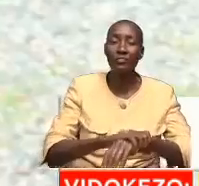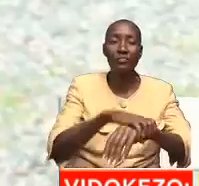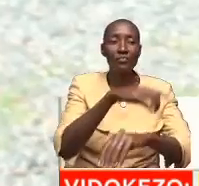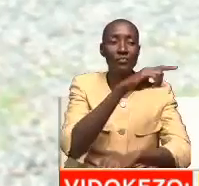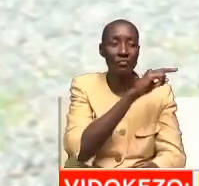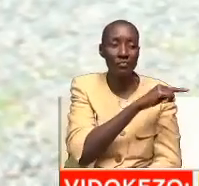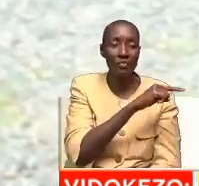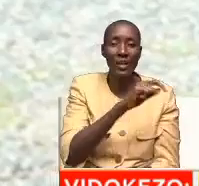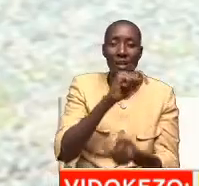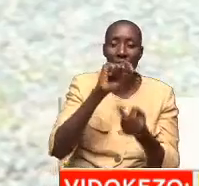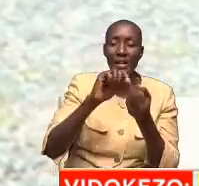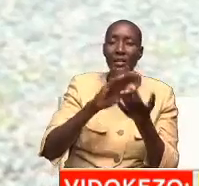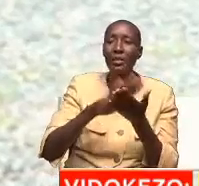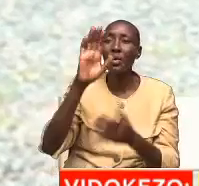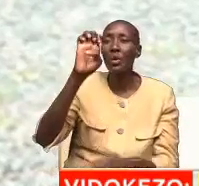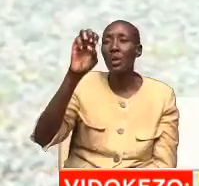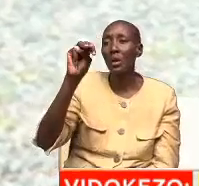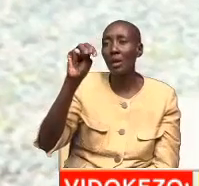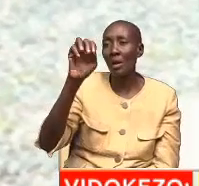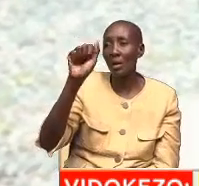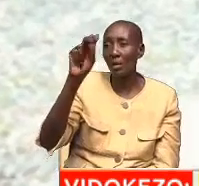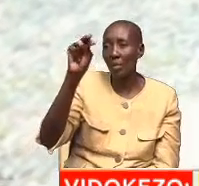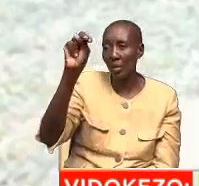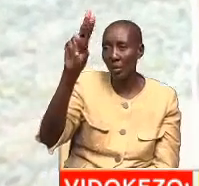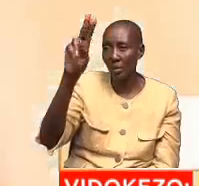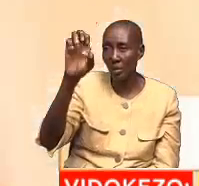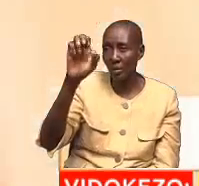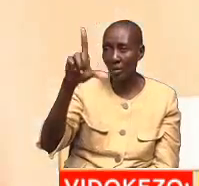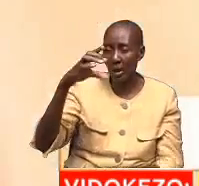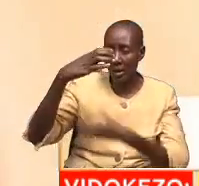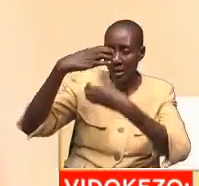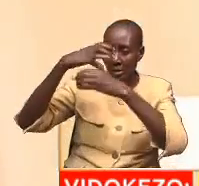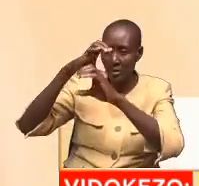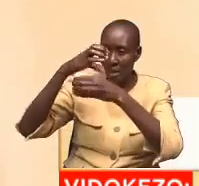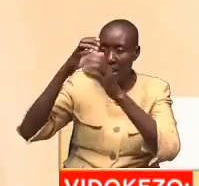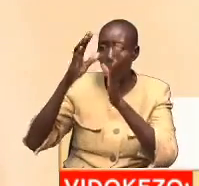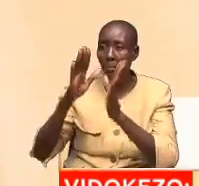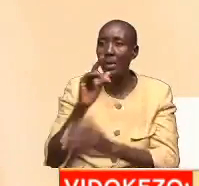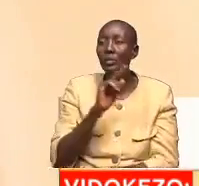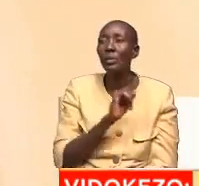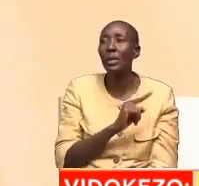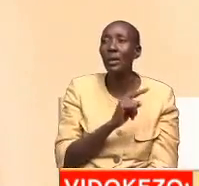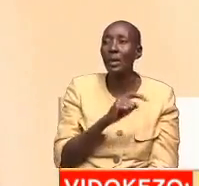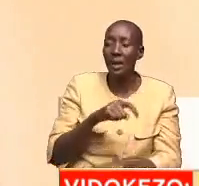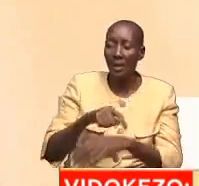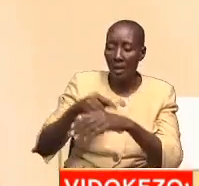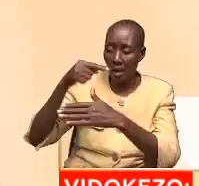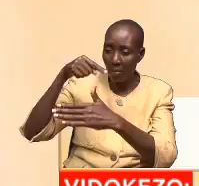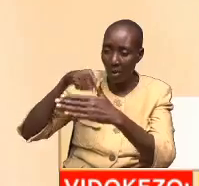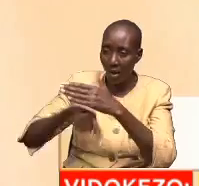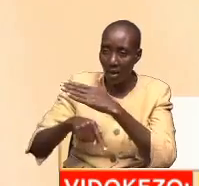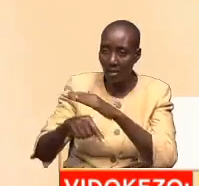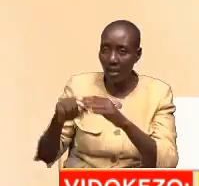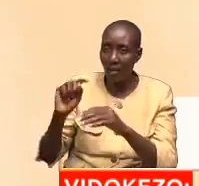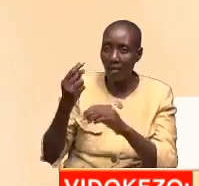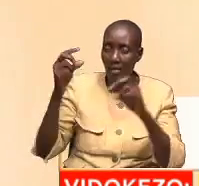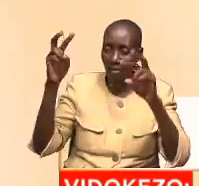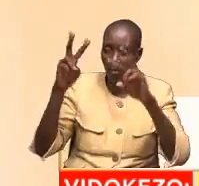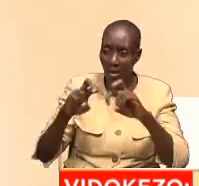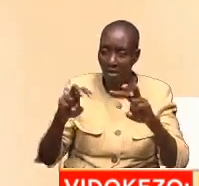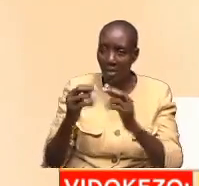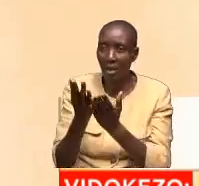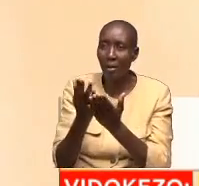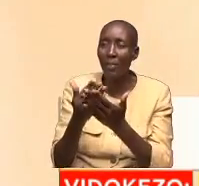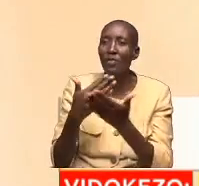zaidi. Emmanuel Wanyama ni mhudumu wa maabara hospitalini humo. Wakiingia tunawa screen kwanza kabla tuhudumie,